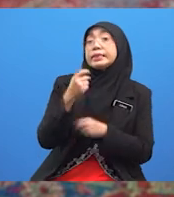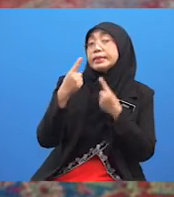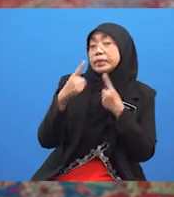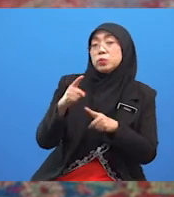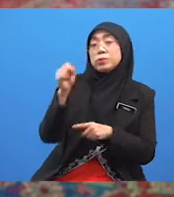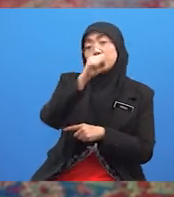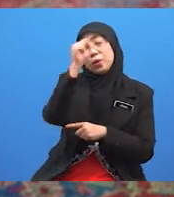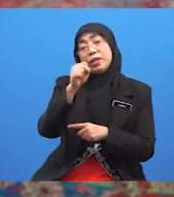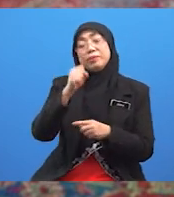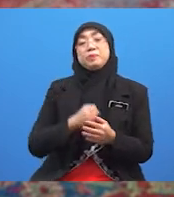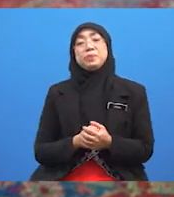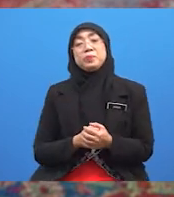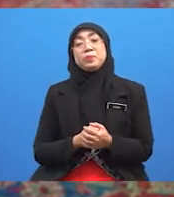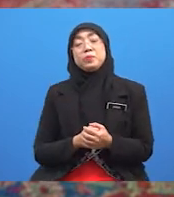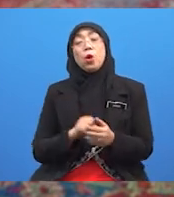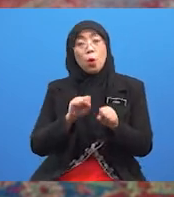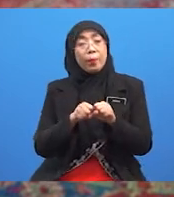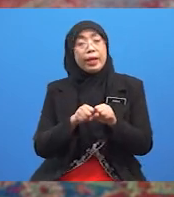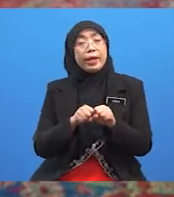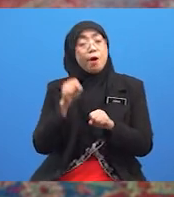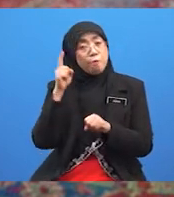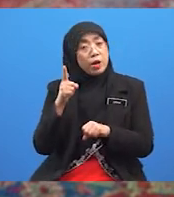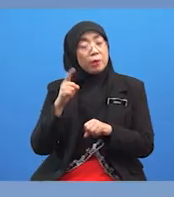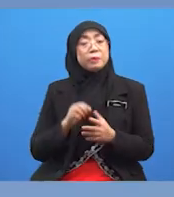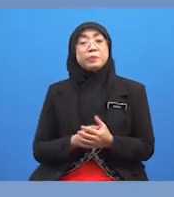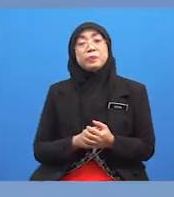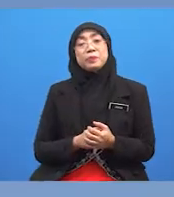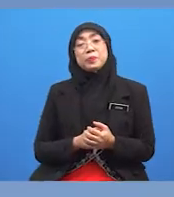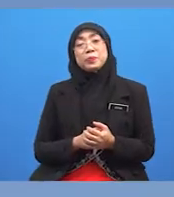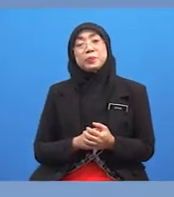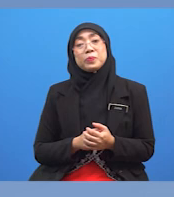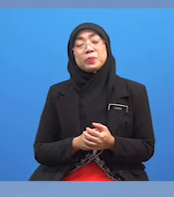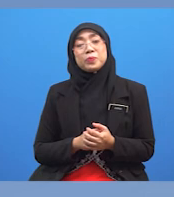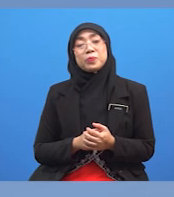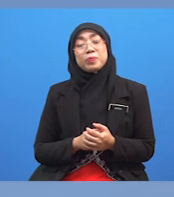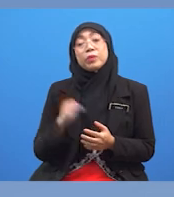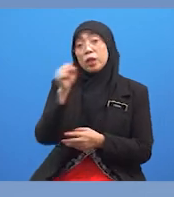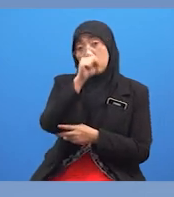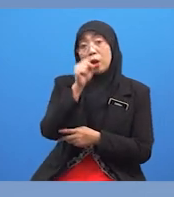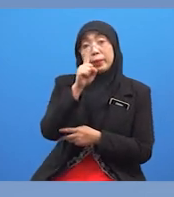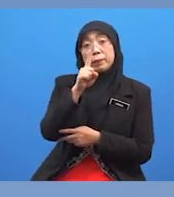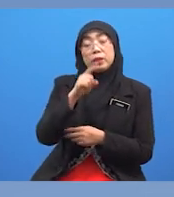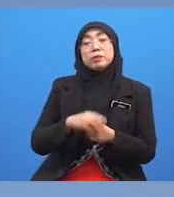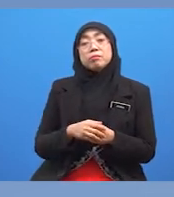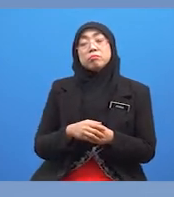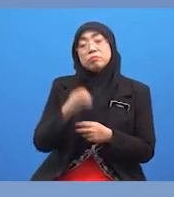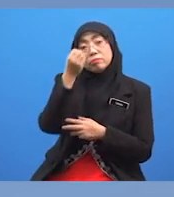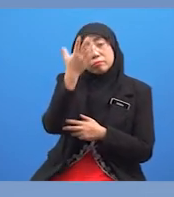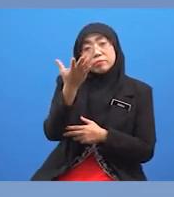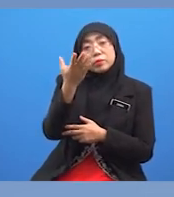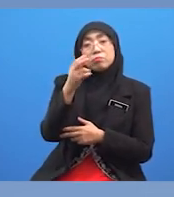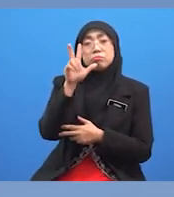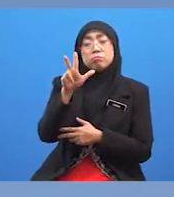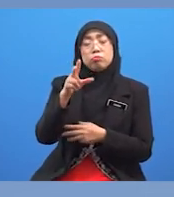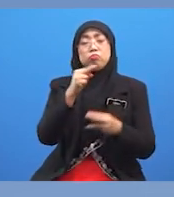berikut untuk menguji kefahaman para pelajar semua. Soalan pertama, nyatakan